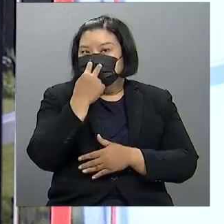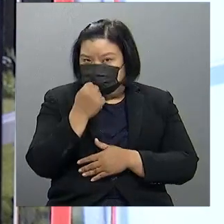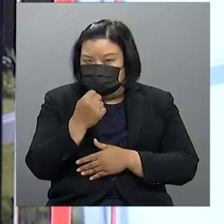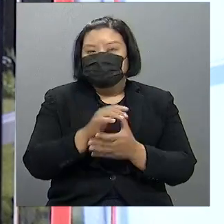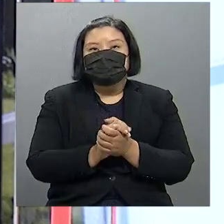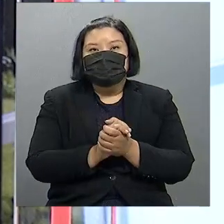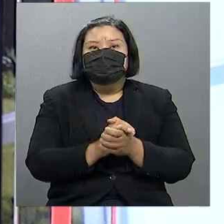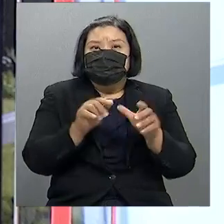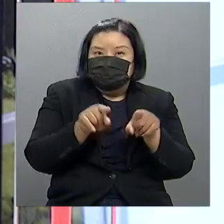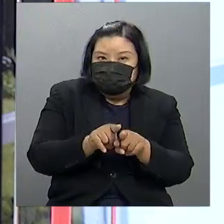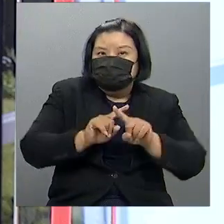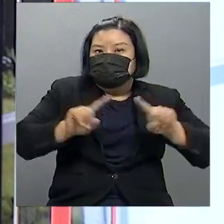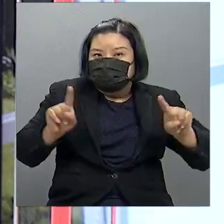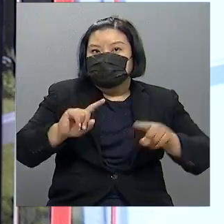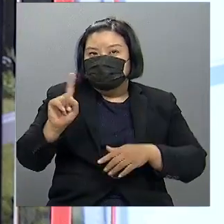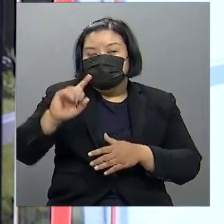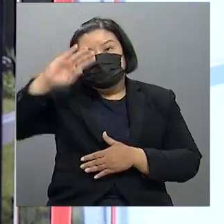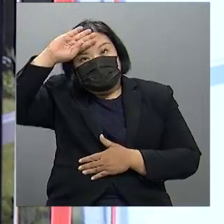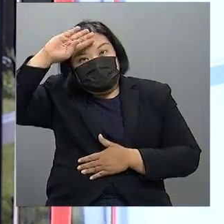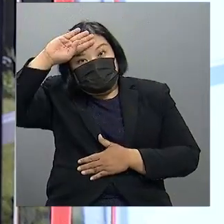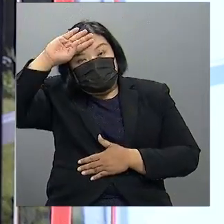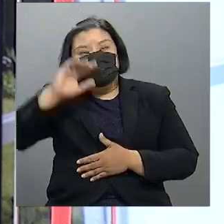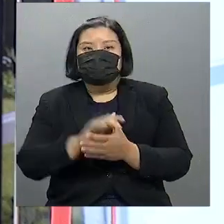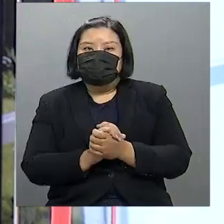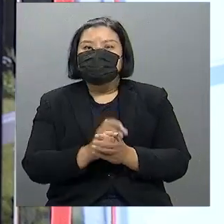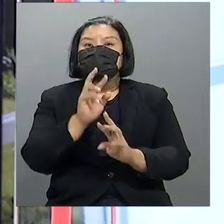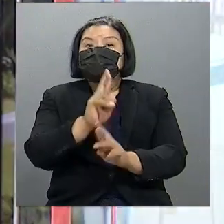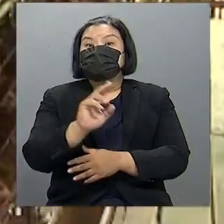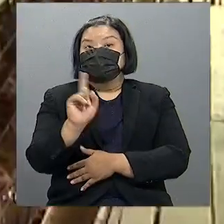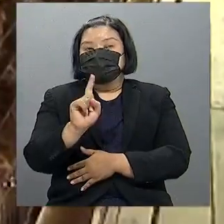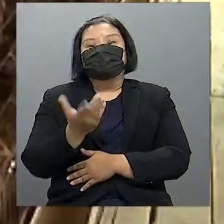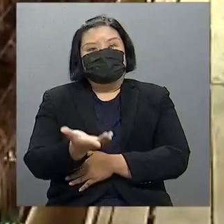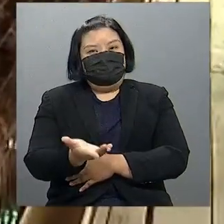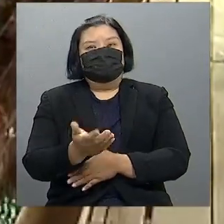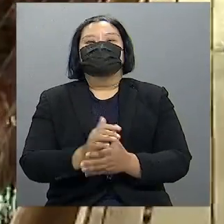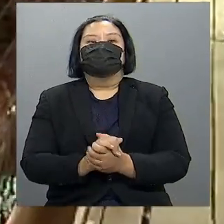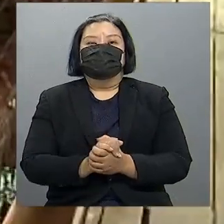กต่างกันอย่างไรมีอะไรที่ต้องระวังมากขึ้นไปฟังกันต่อเลยครับ